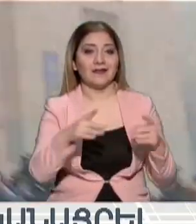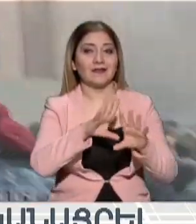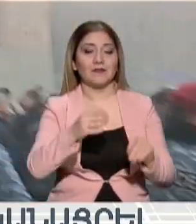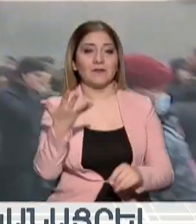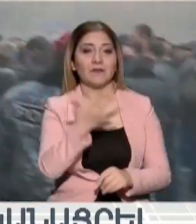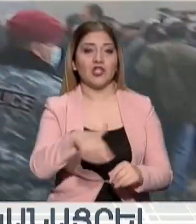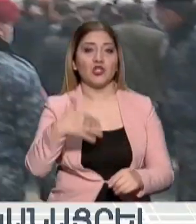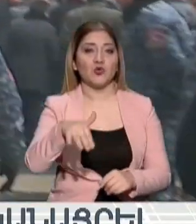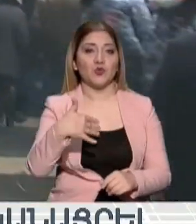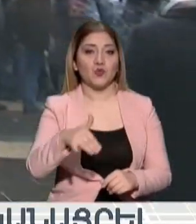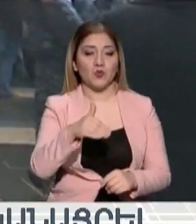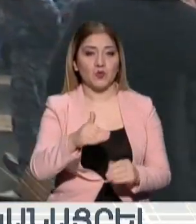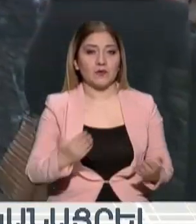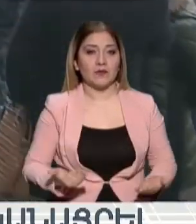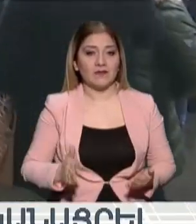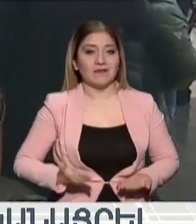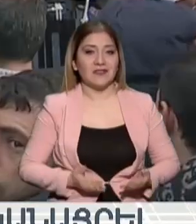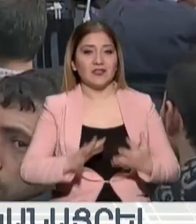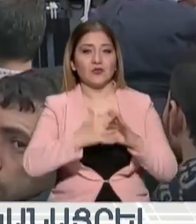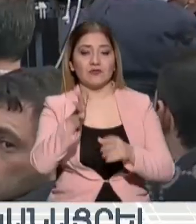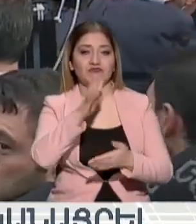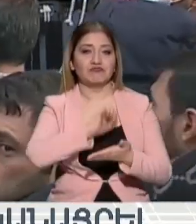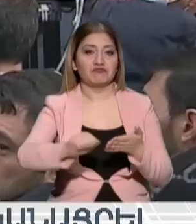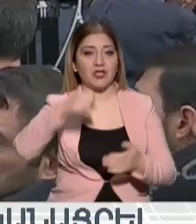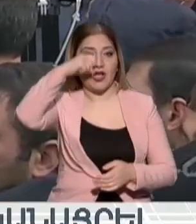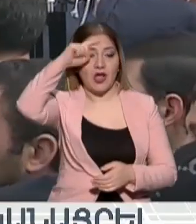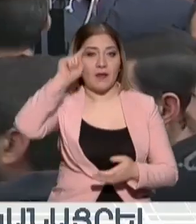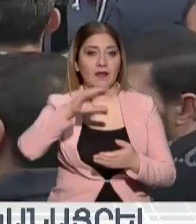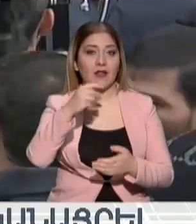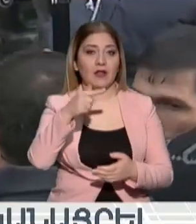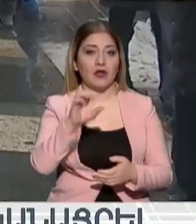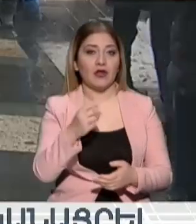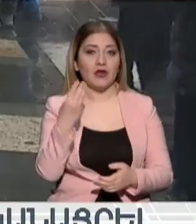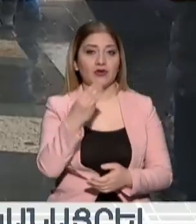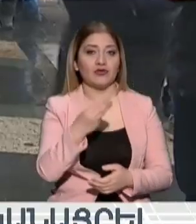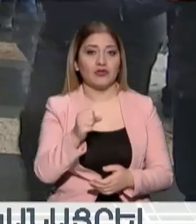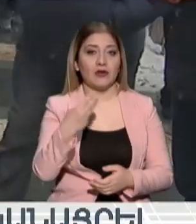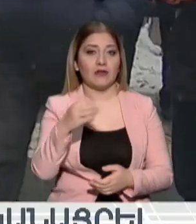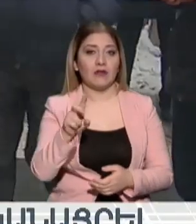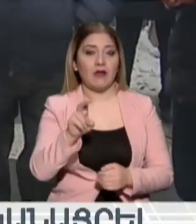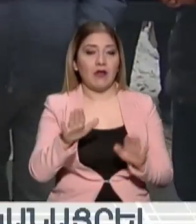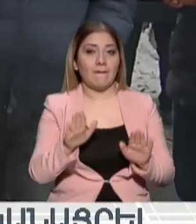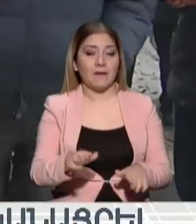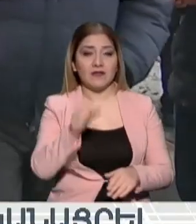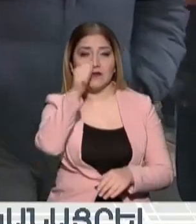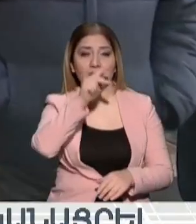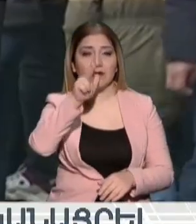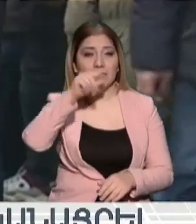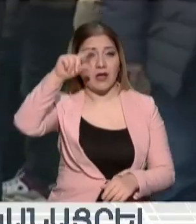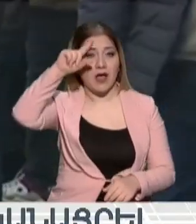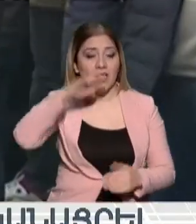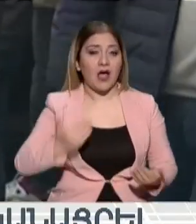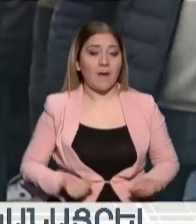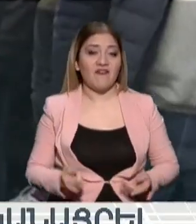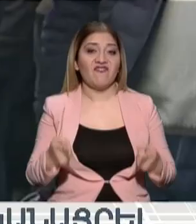շրջանի 5 տասնյակից ավելի բնակավայր անցել է Ադրբեջանի վերահսկողության տակ։ Բնակիչները նշել են, որ արդեն մի քանի ամիս է Հայաստանում